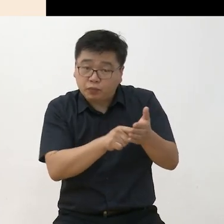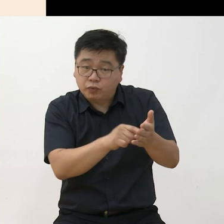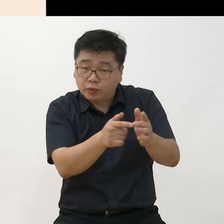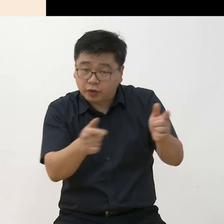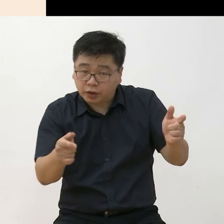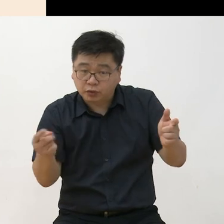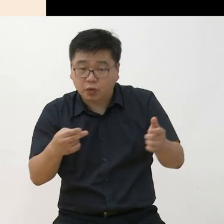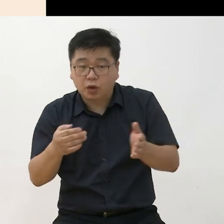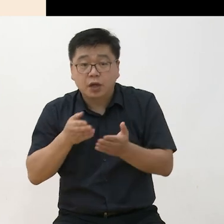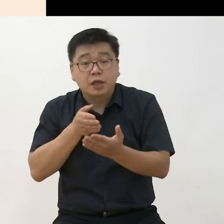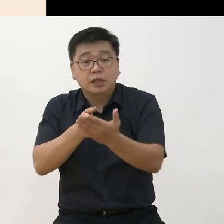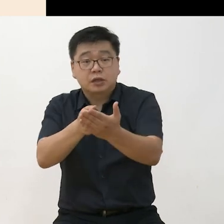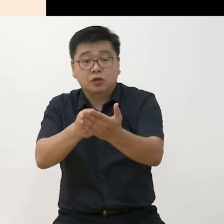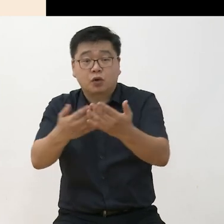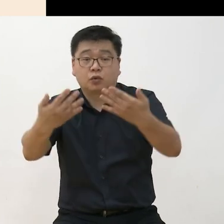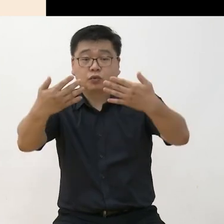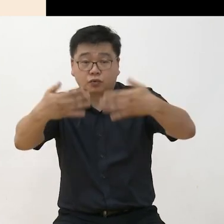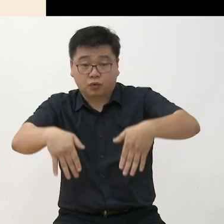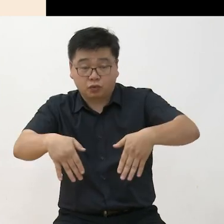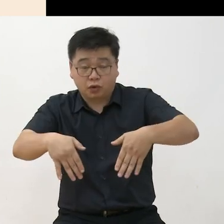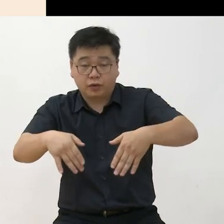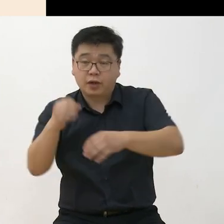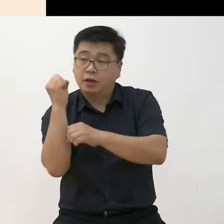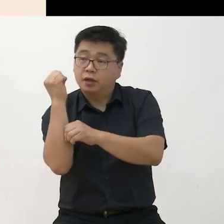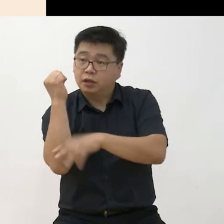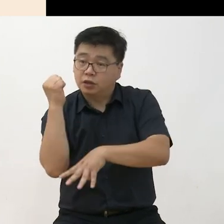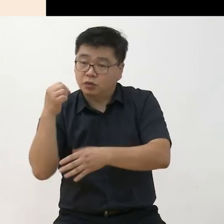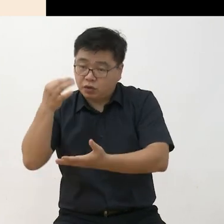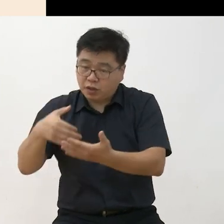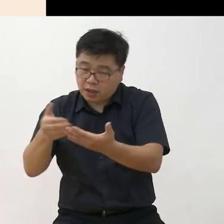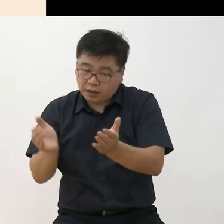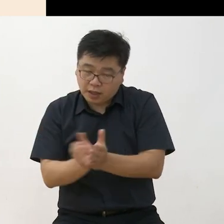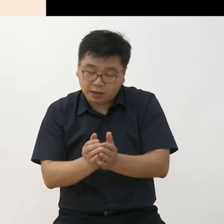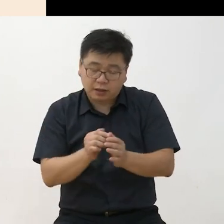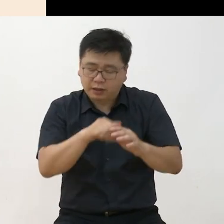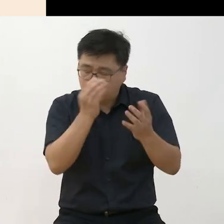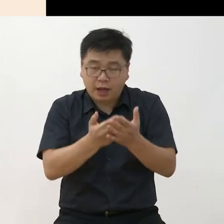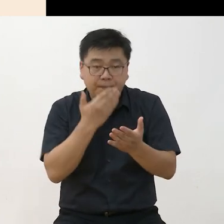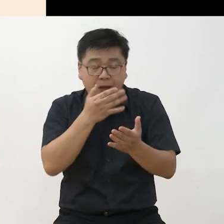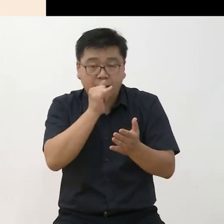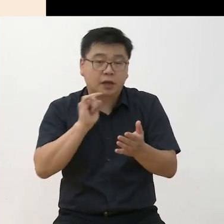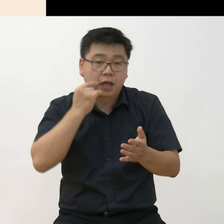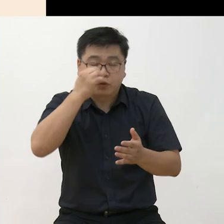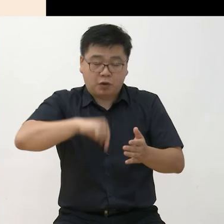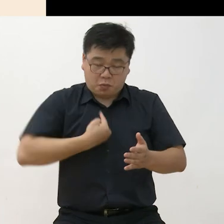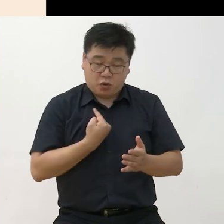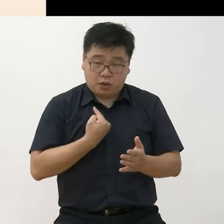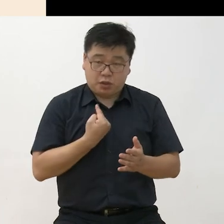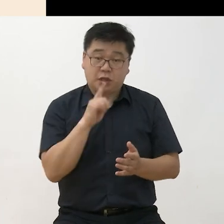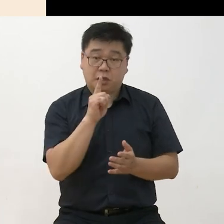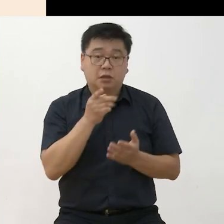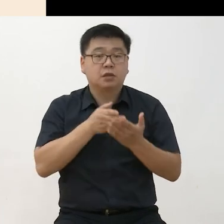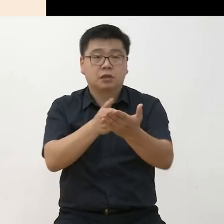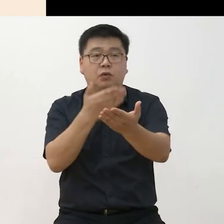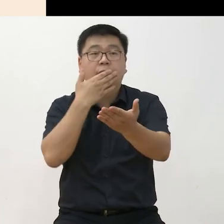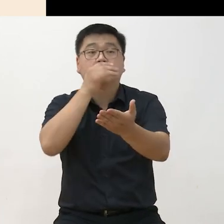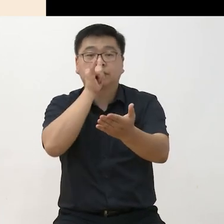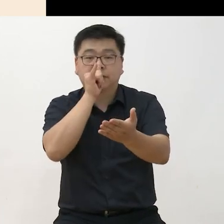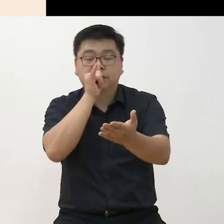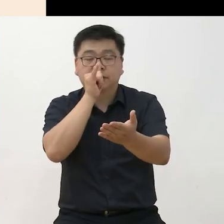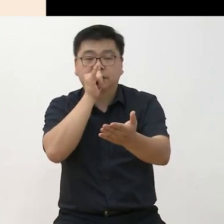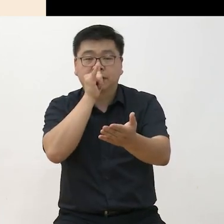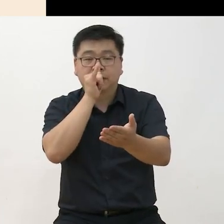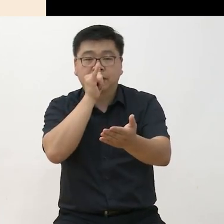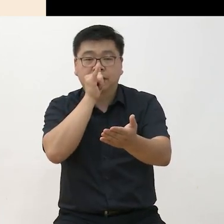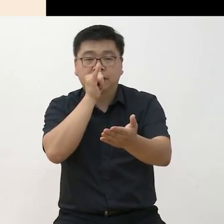신청 자격도 그 기초문화재단, 뭐 광역문화재단도 가능하고요. 그리고 예술가 개인까지 다 지원이 가능한